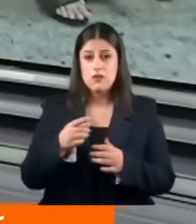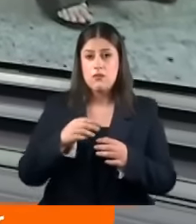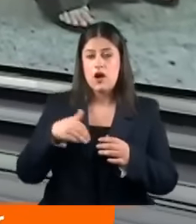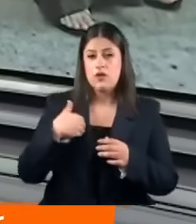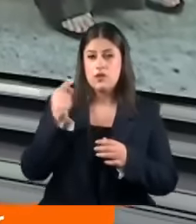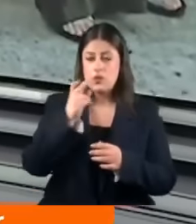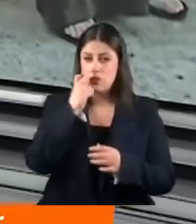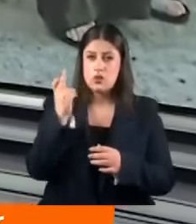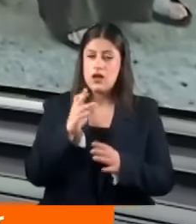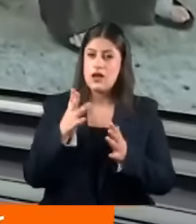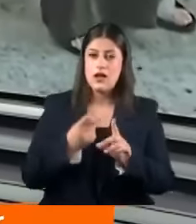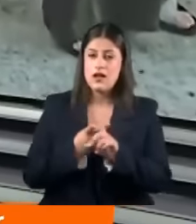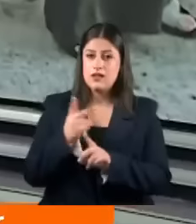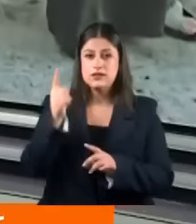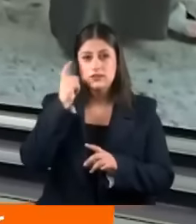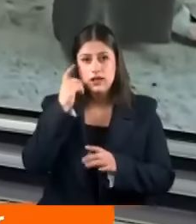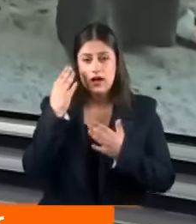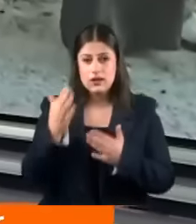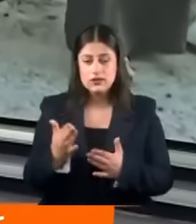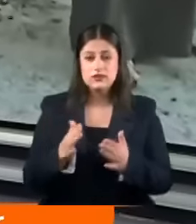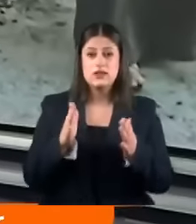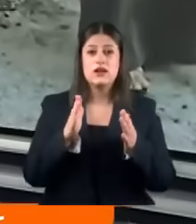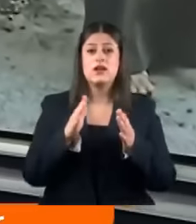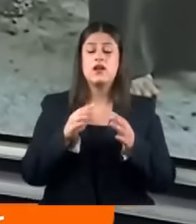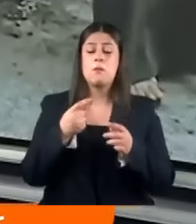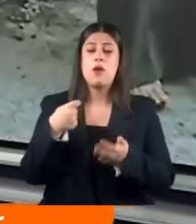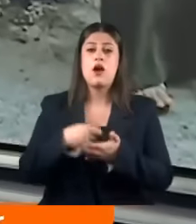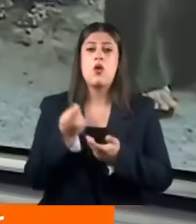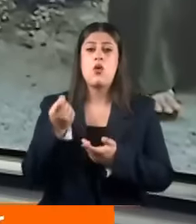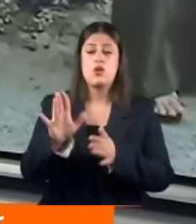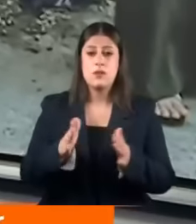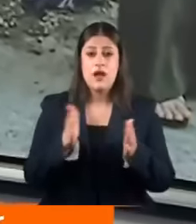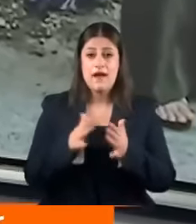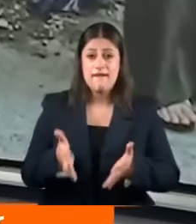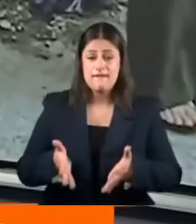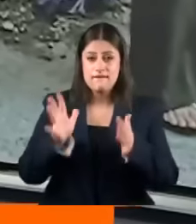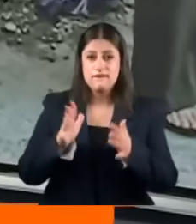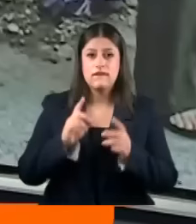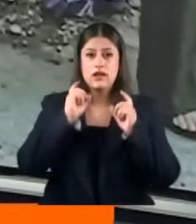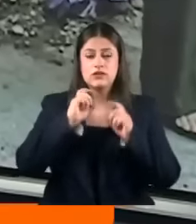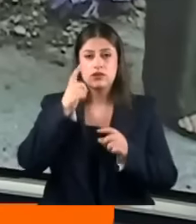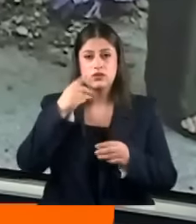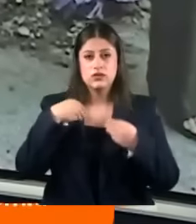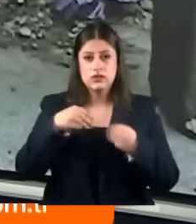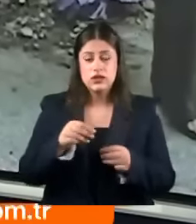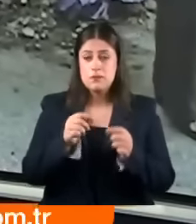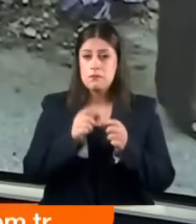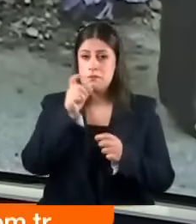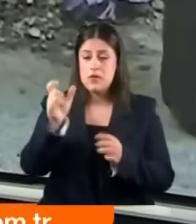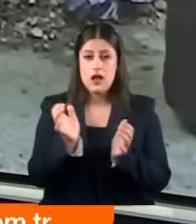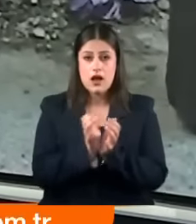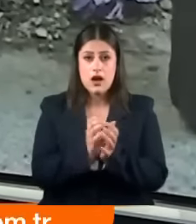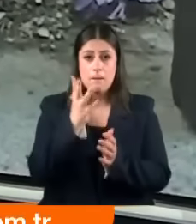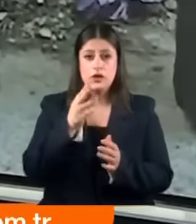ödeme yapmayan Binen'in ailesiyle oturduğu 3 katlı ev icradan satıldı. Binen çifti 5 çocukla birlikte sokakta